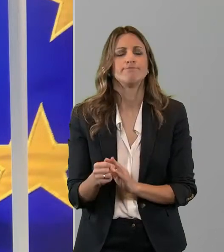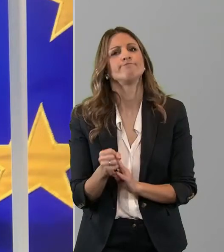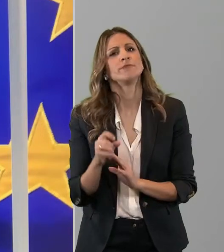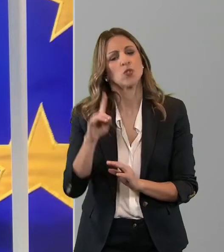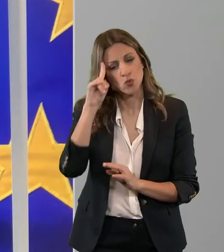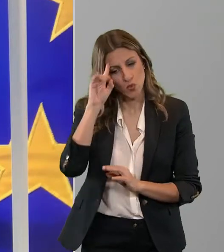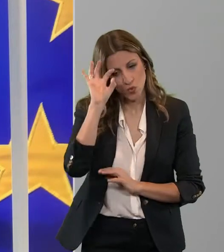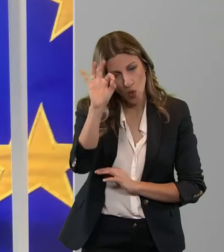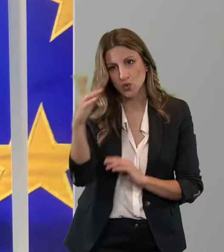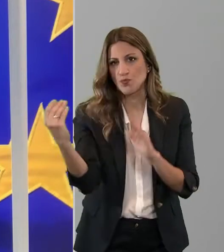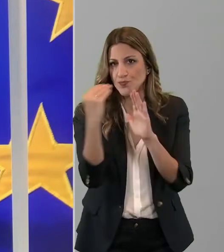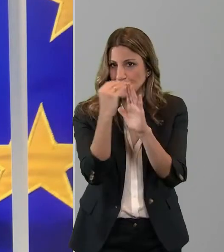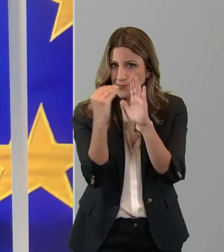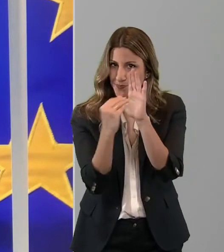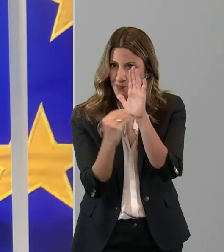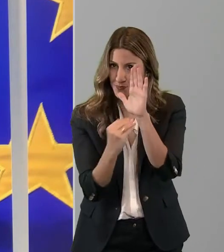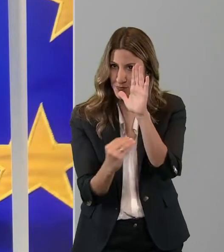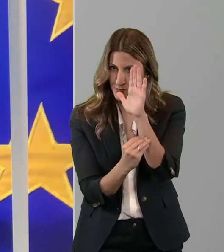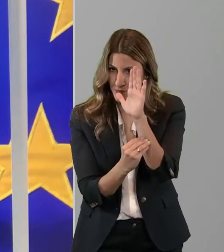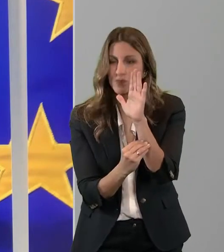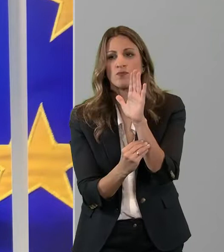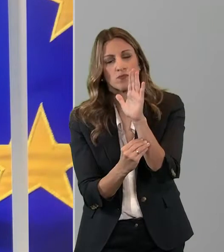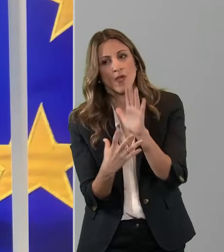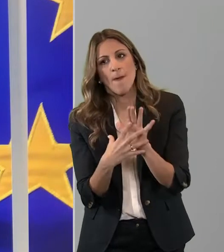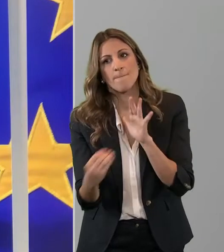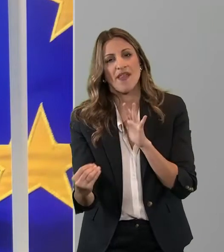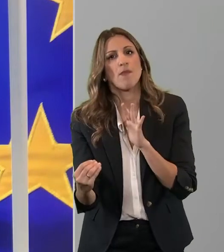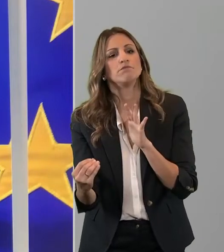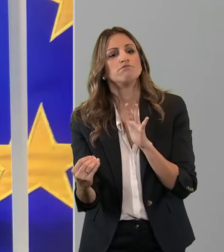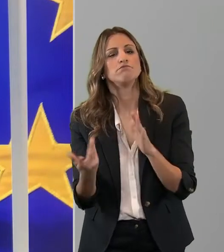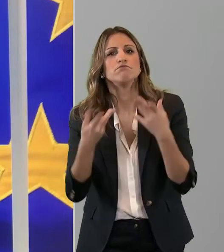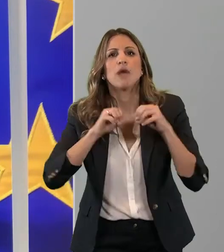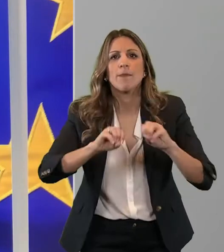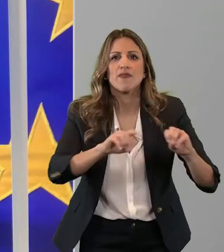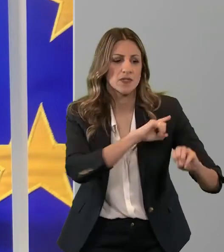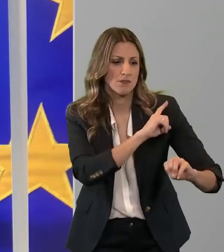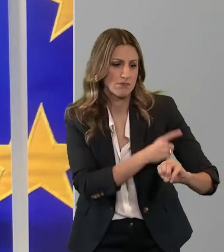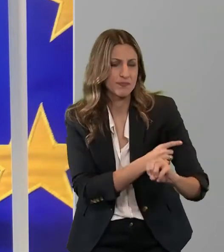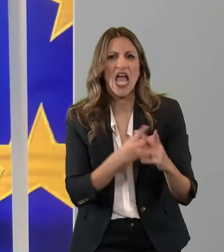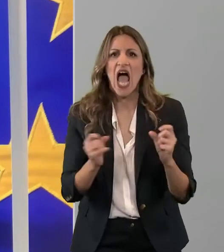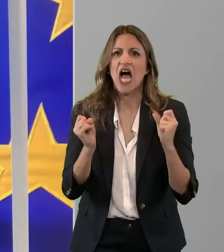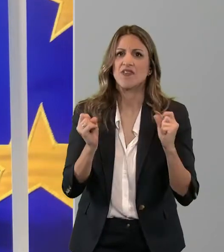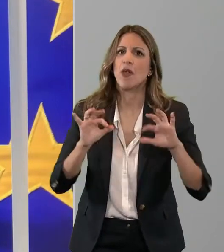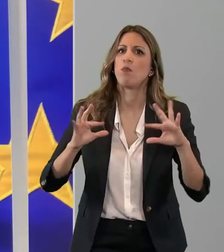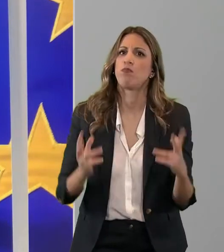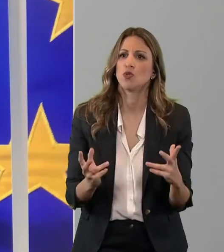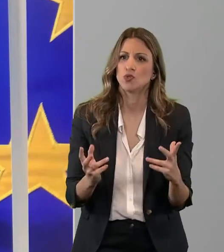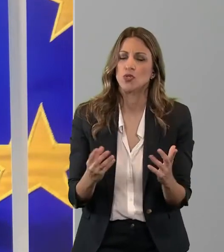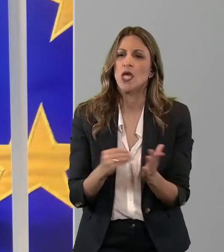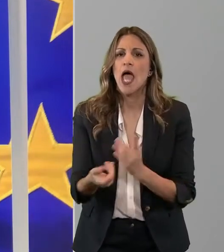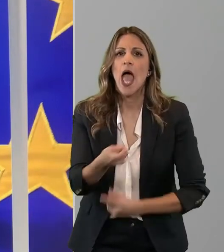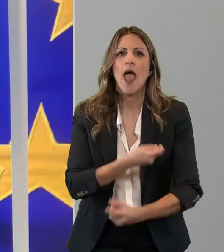σε κέριους διαστάσεις της πολιτικής, όπως είναι οι δεξιότητες, οι ασφαλείς υποδομές, ο μετασχηματισμός